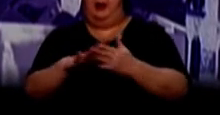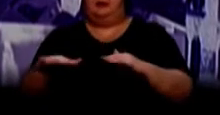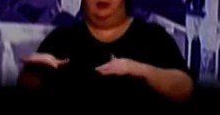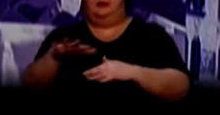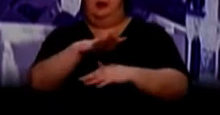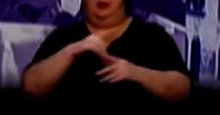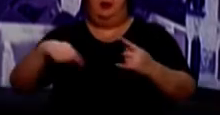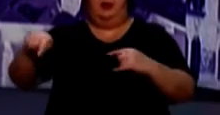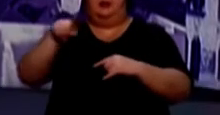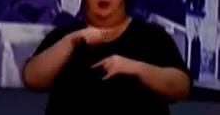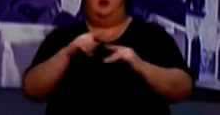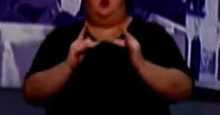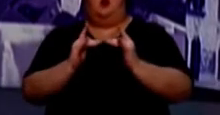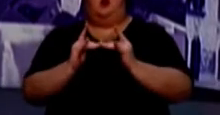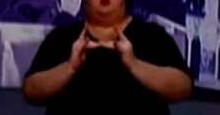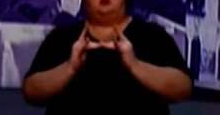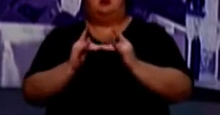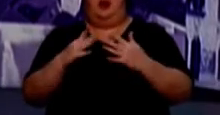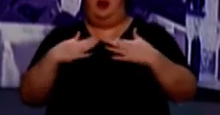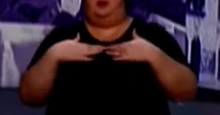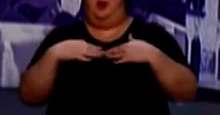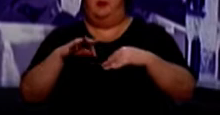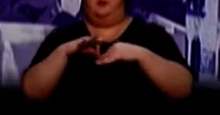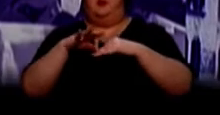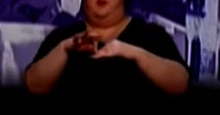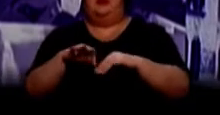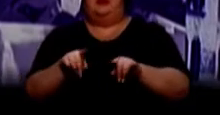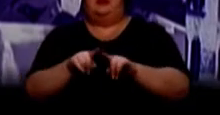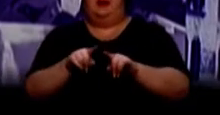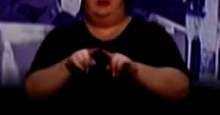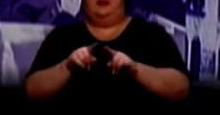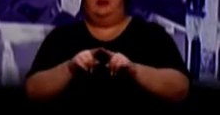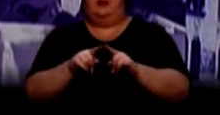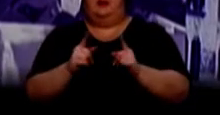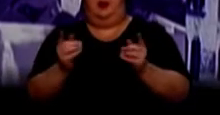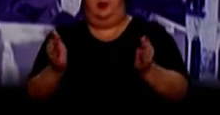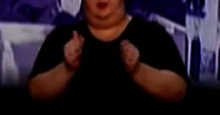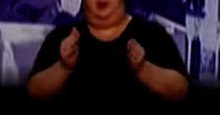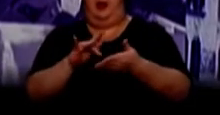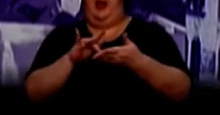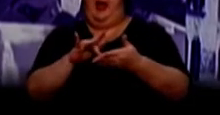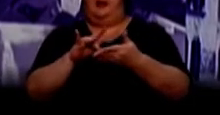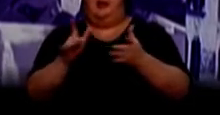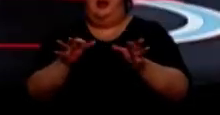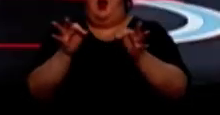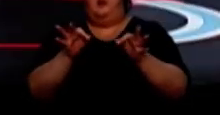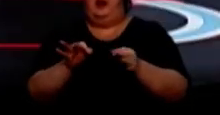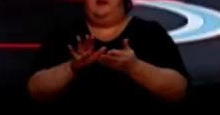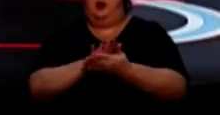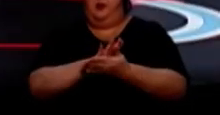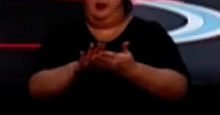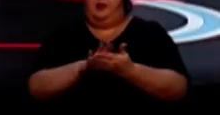навколо гуртожитків. Нам провели такий невеликий екскурс у те, як правильно прибирати.